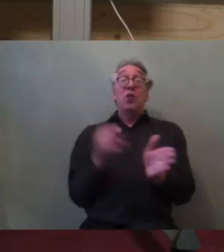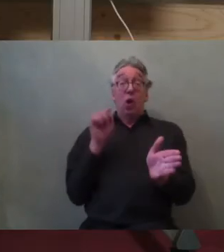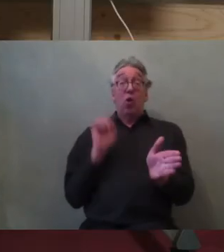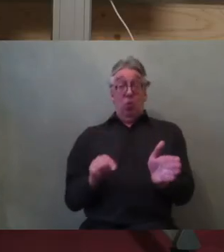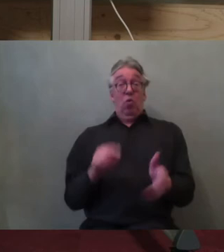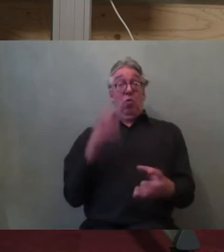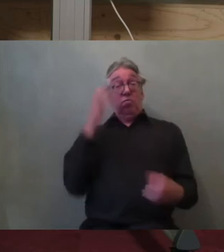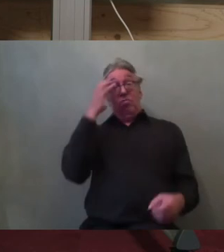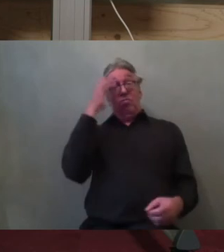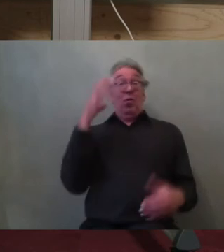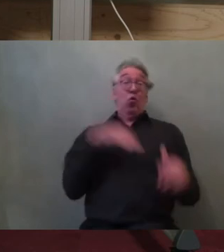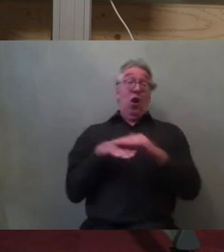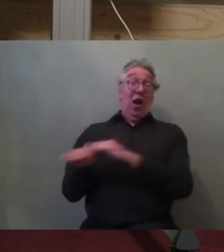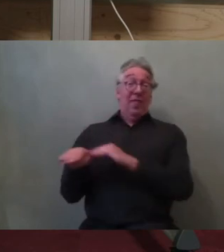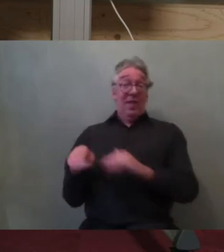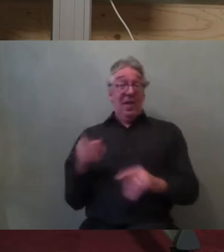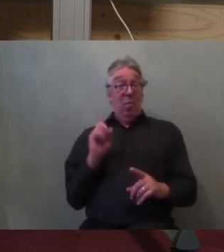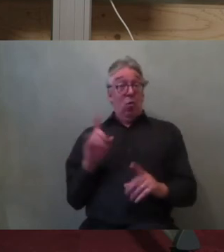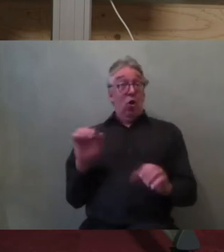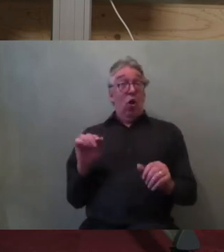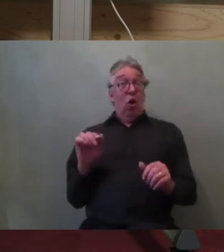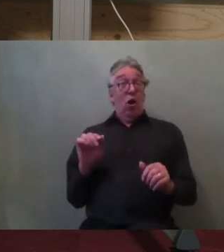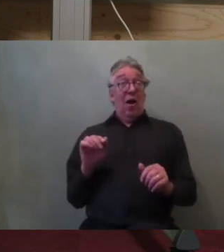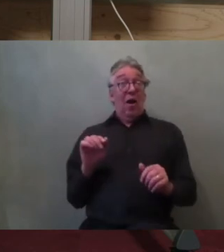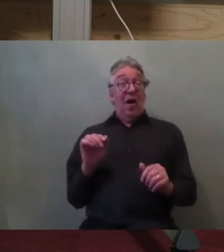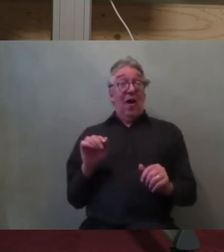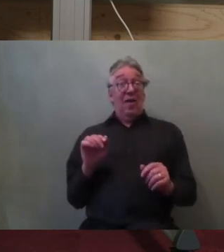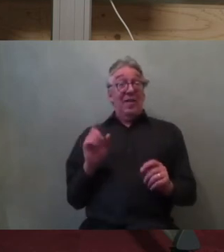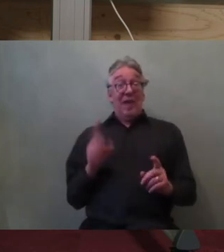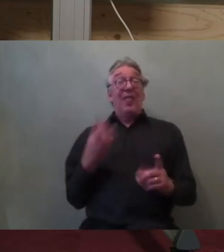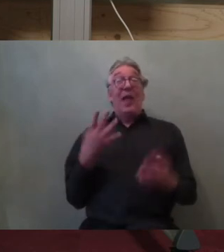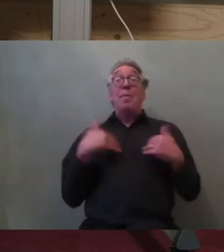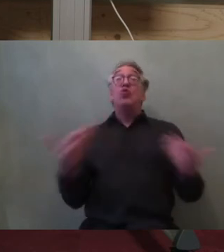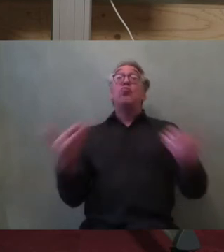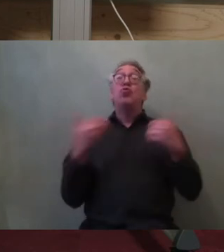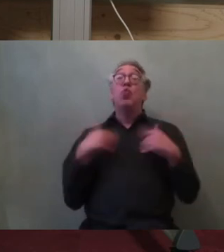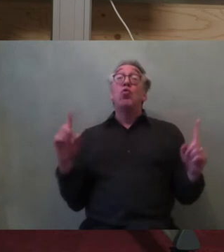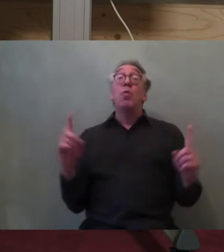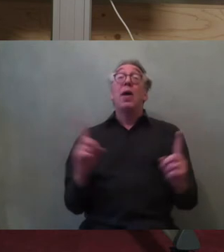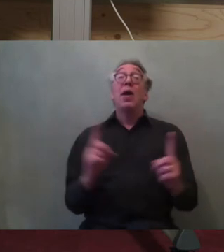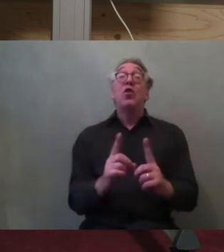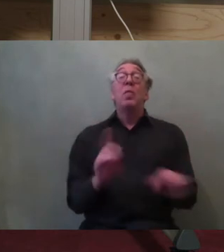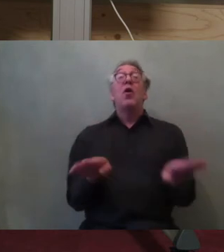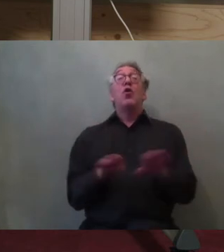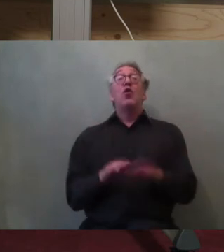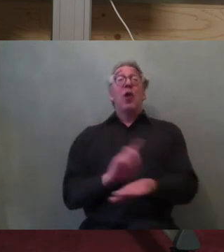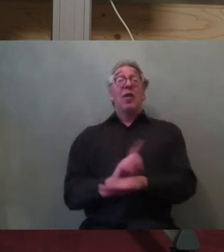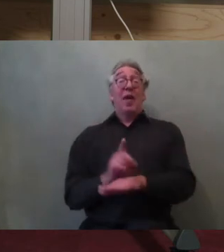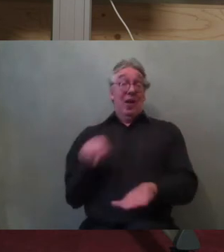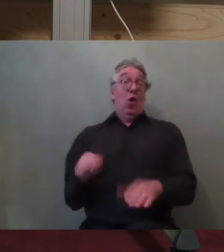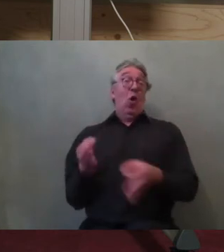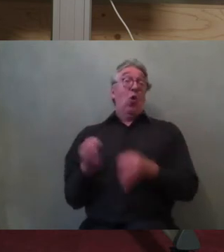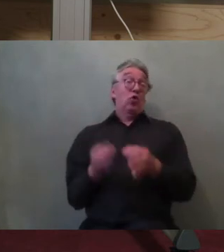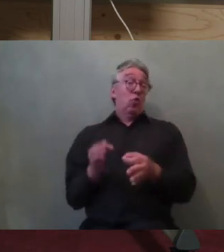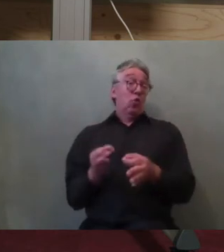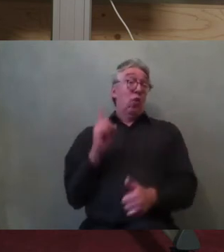allerlei maatregelen moet nemen om het aantal mensen te beperken. Maar tegelijkertijd is dit onderzoek volgens mij relevanter dan ooit. Dus wij zijn ontzettend